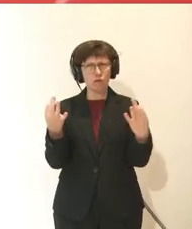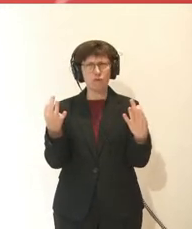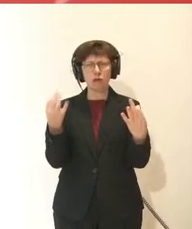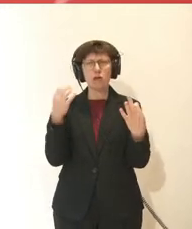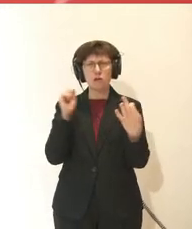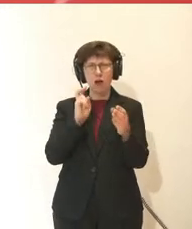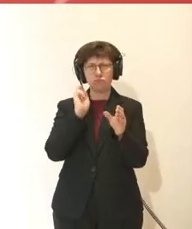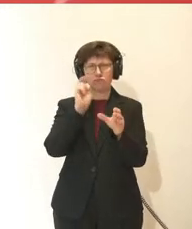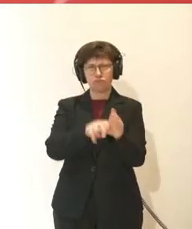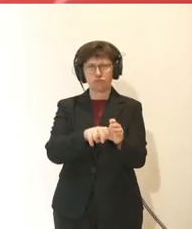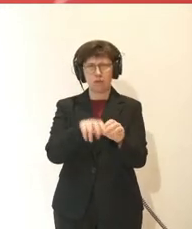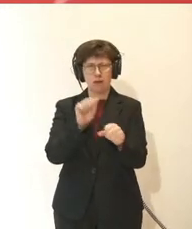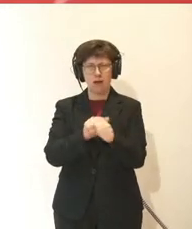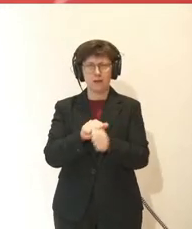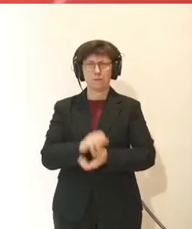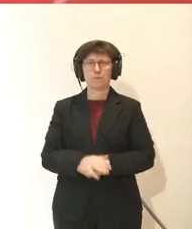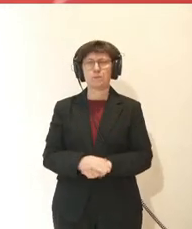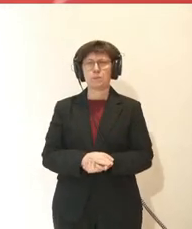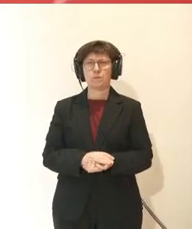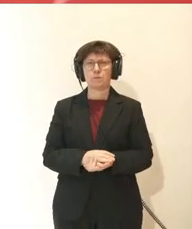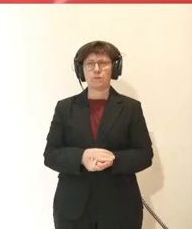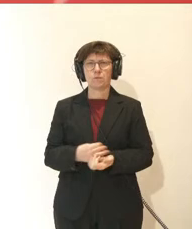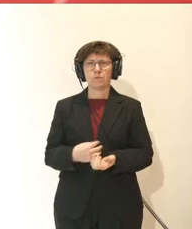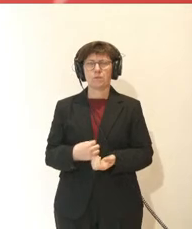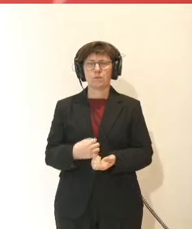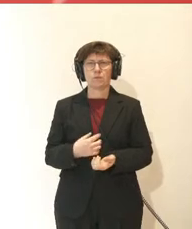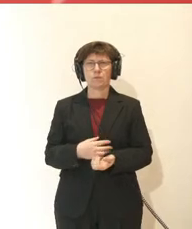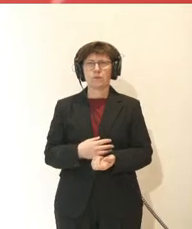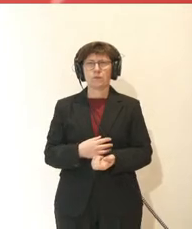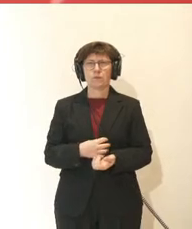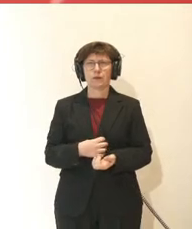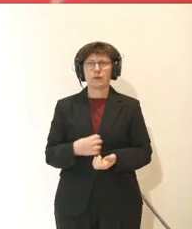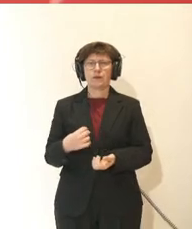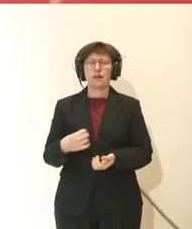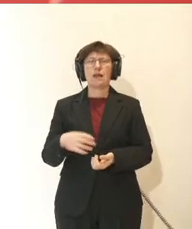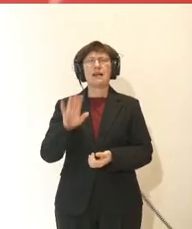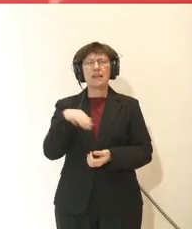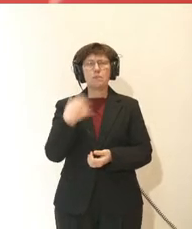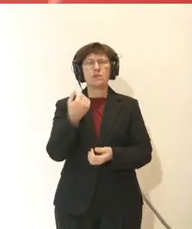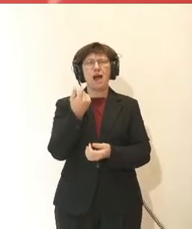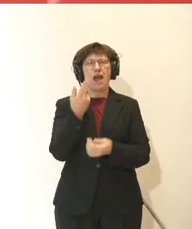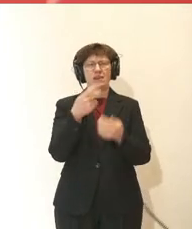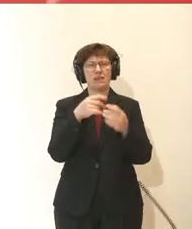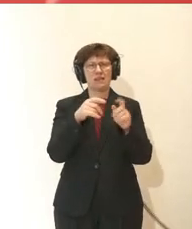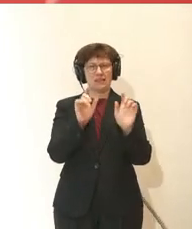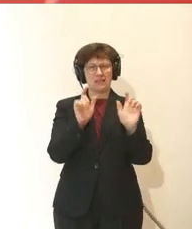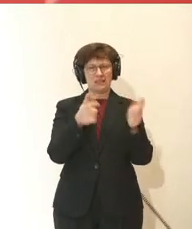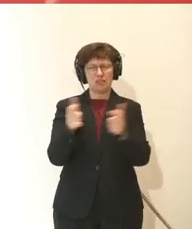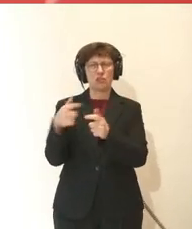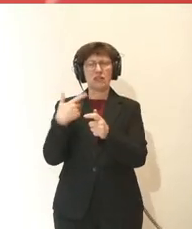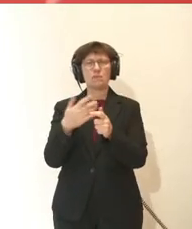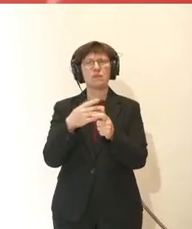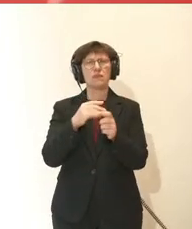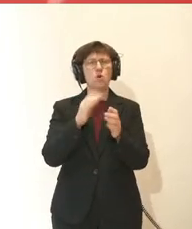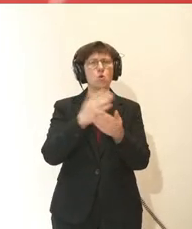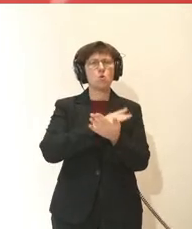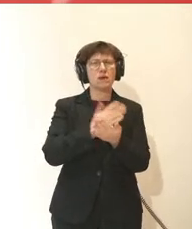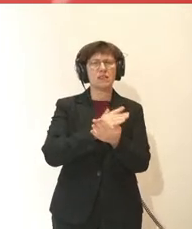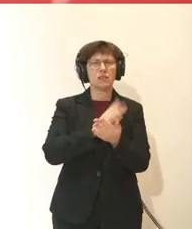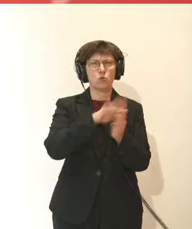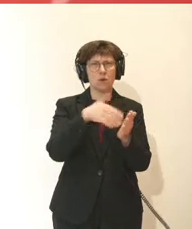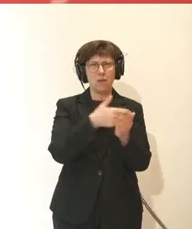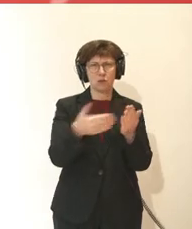euch da schon rein wählen es gibt in einigen sessions eine übersetzung in gebärdensprache